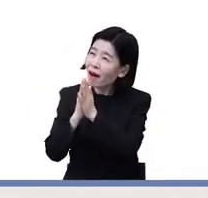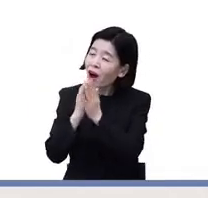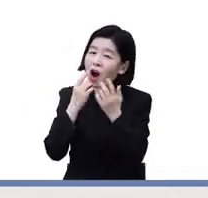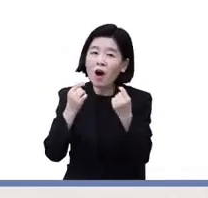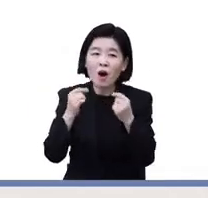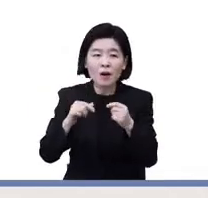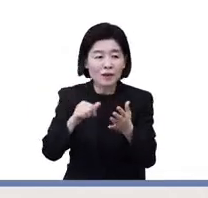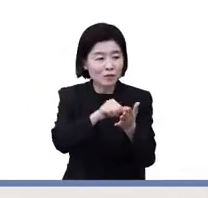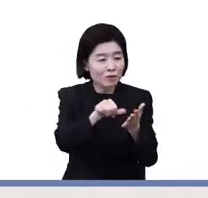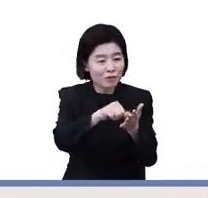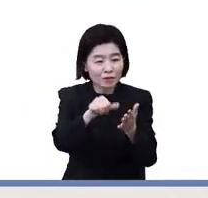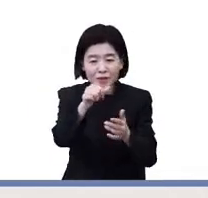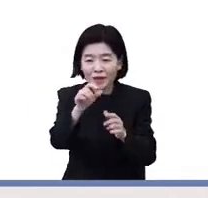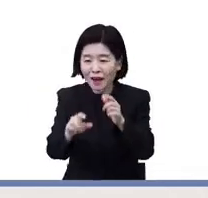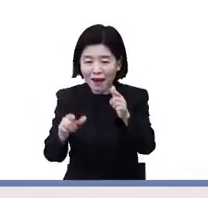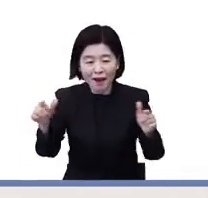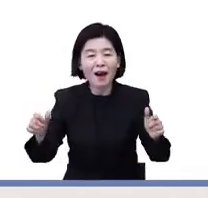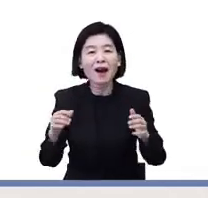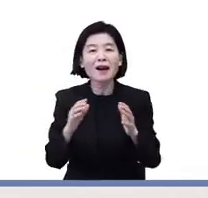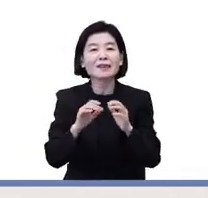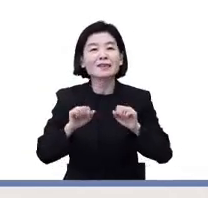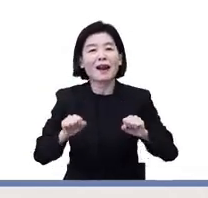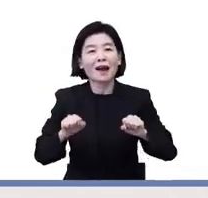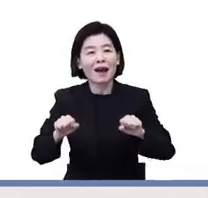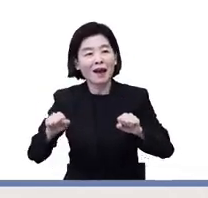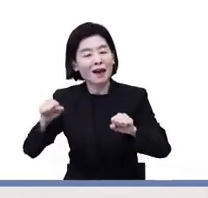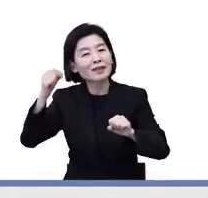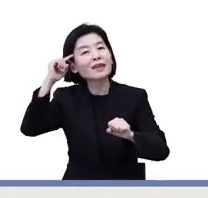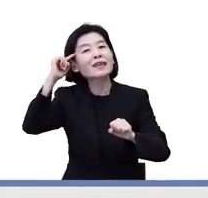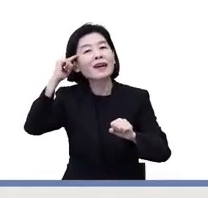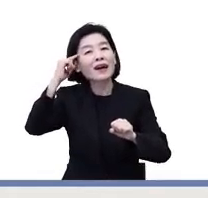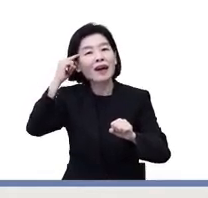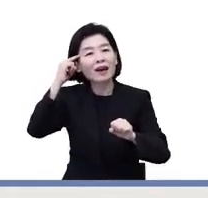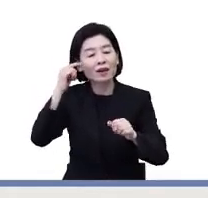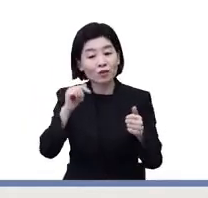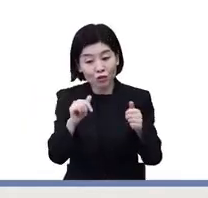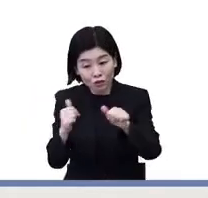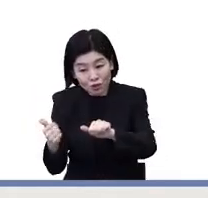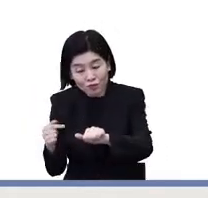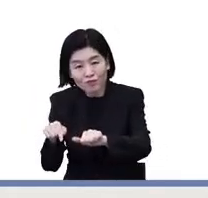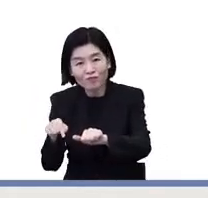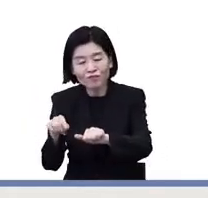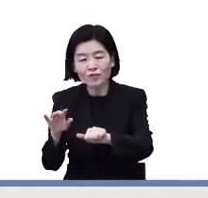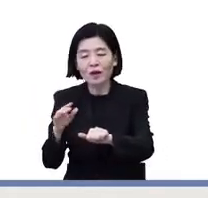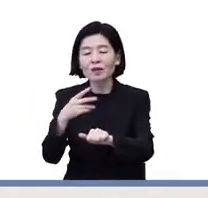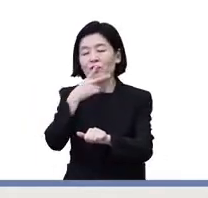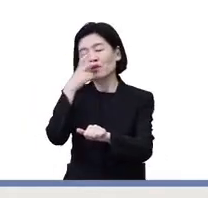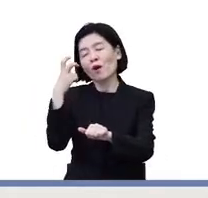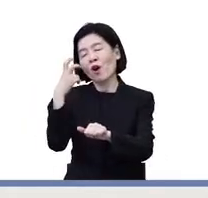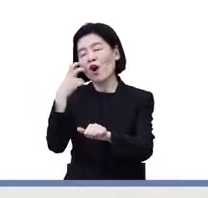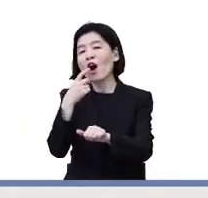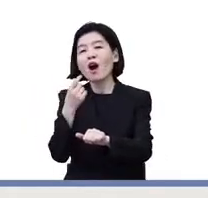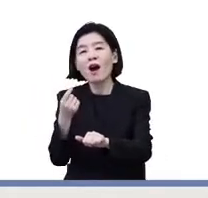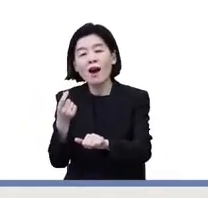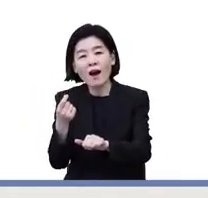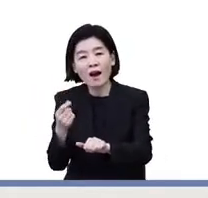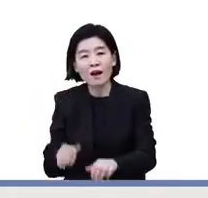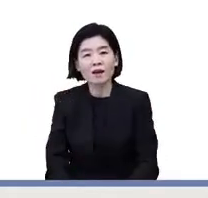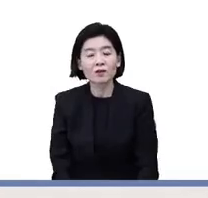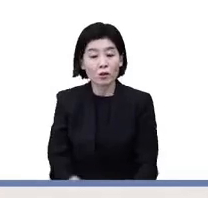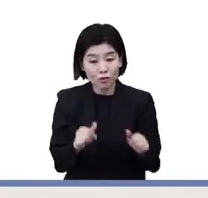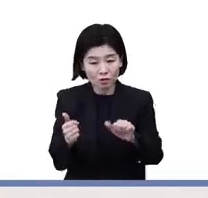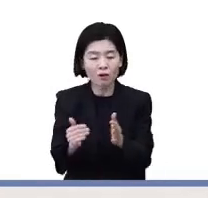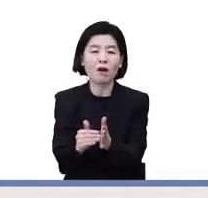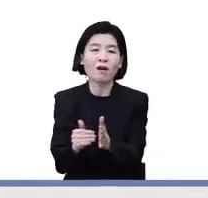모든 게 살아있다고 믿는 그래서 죽음을 일종의 수면으로 이해하고 죽으면 끝이고 다시 살아날 수 없음을 이해하지